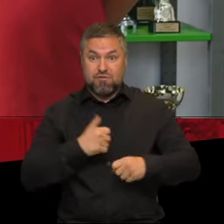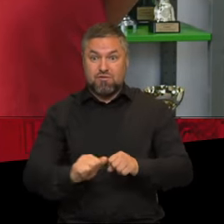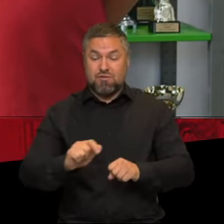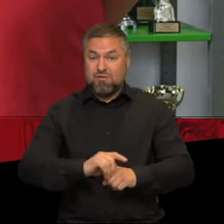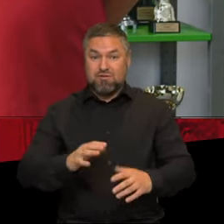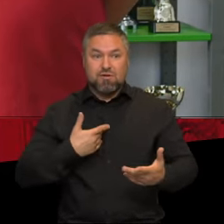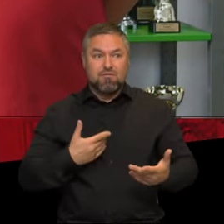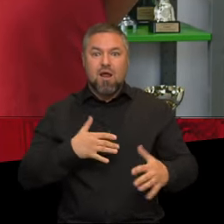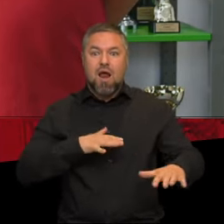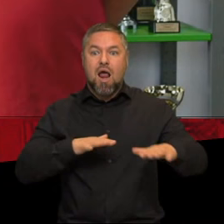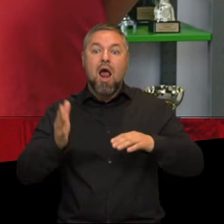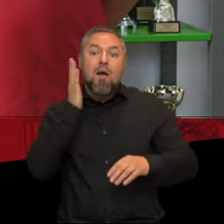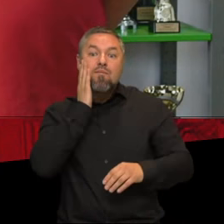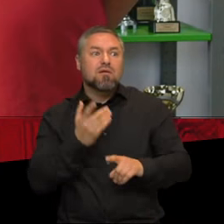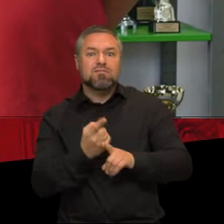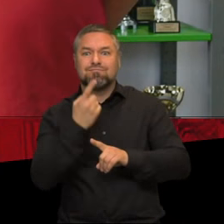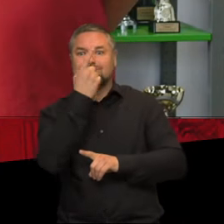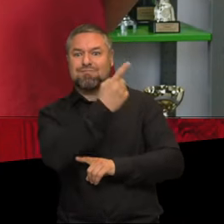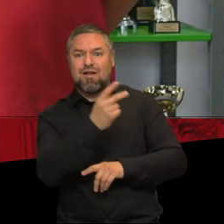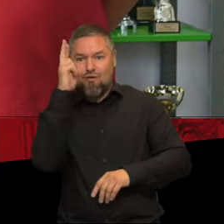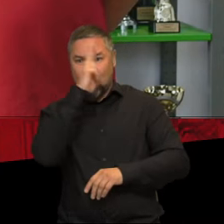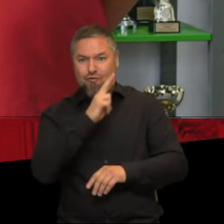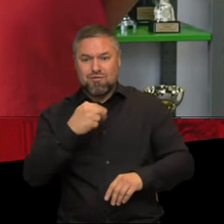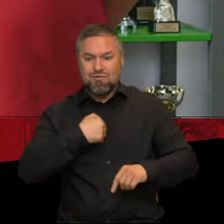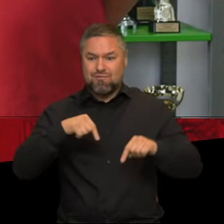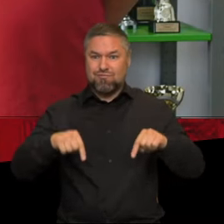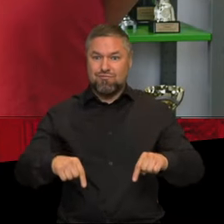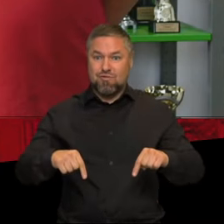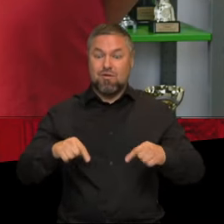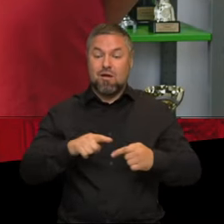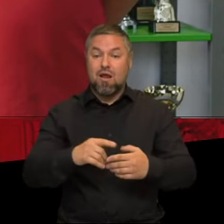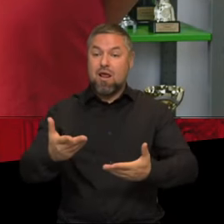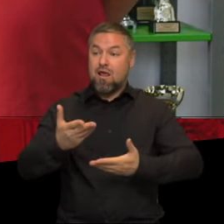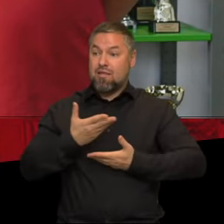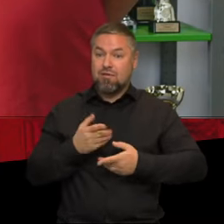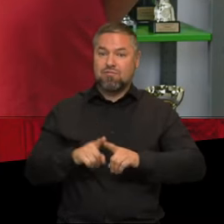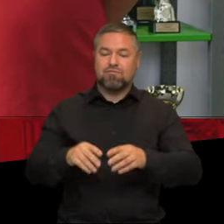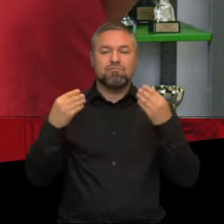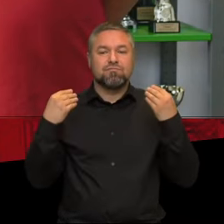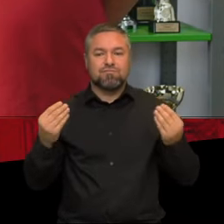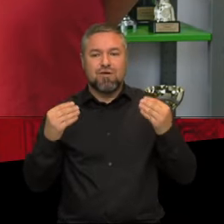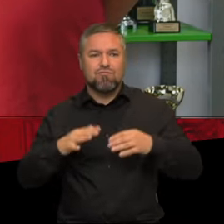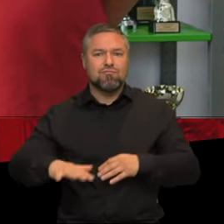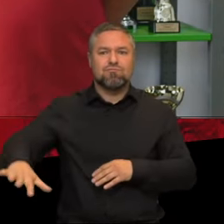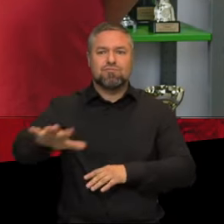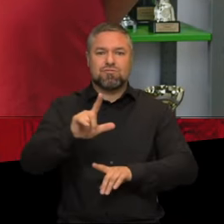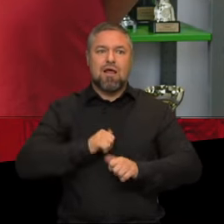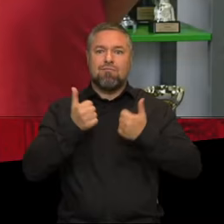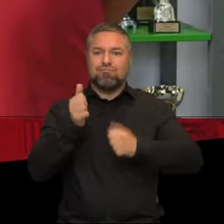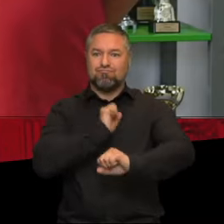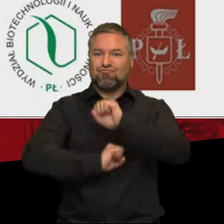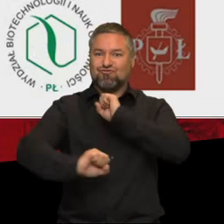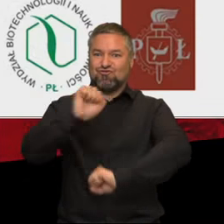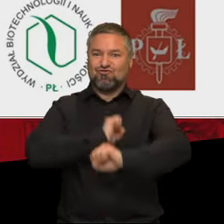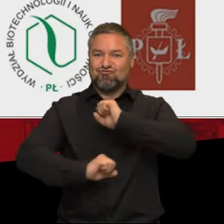poza swoim miejscem zamieszkania, z dala od rodziny, oraz zapewniła mi cudowną infrastrukturę do trenowania.